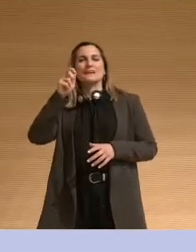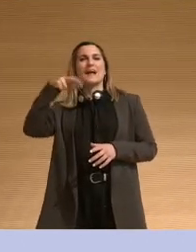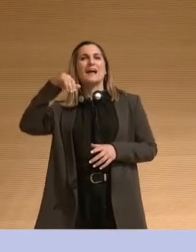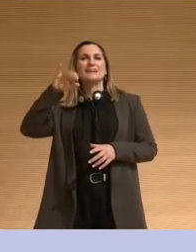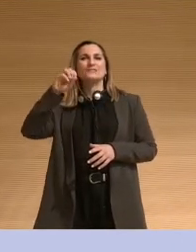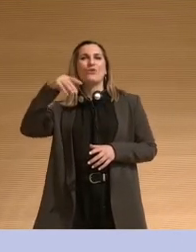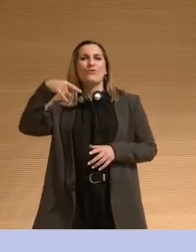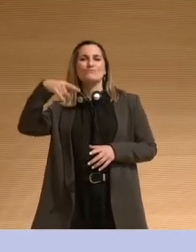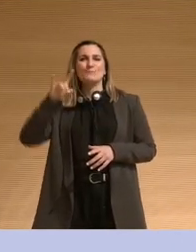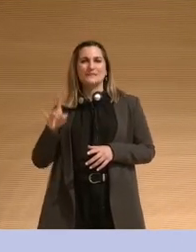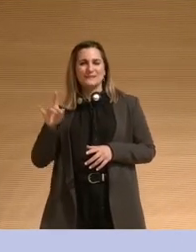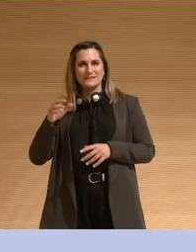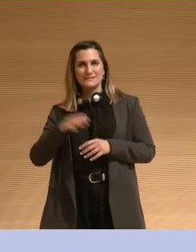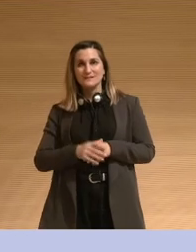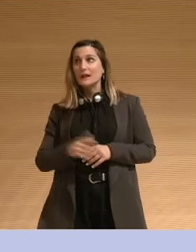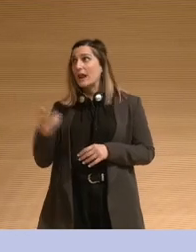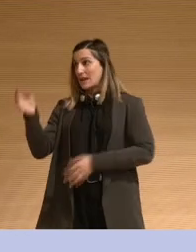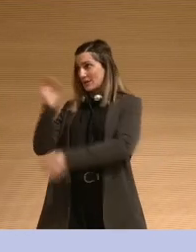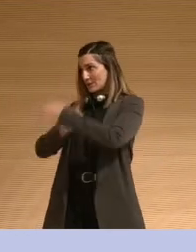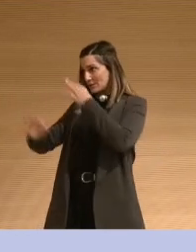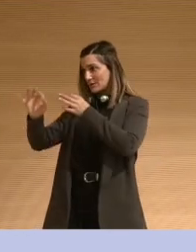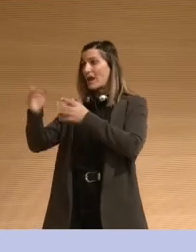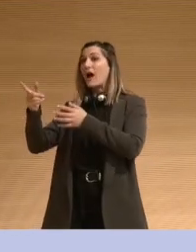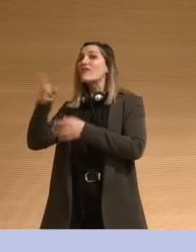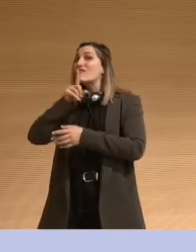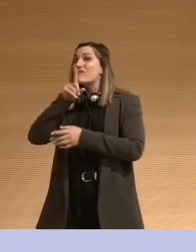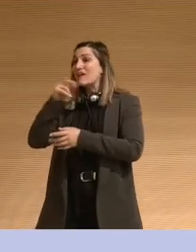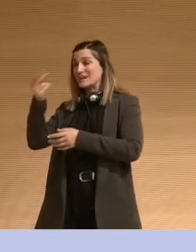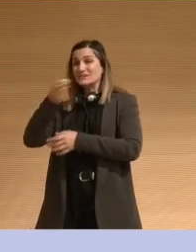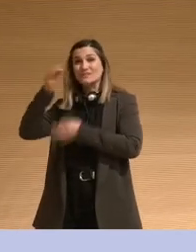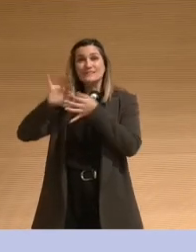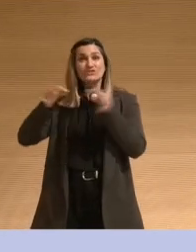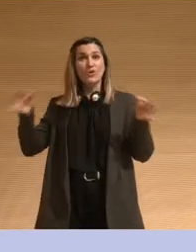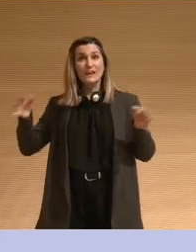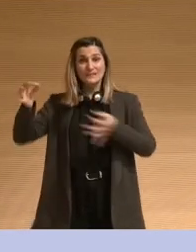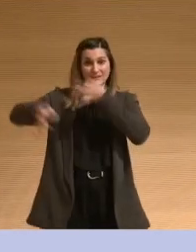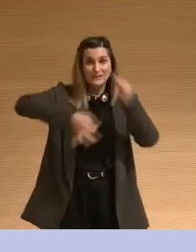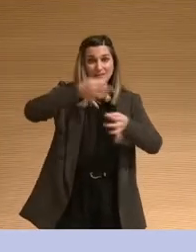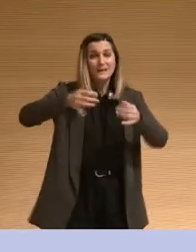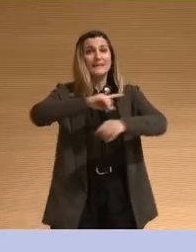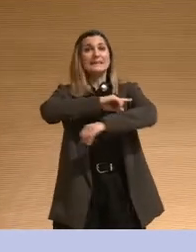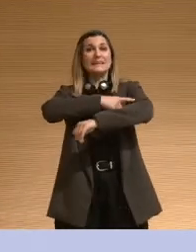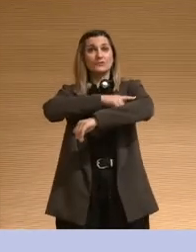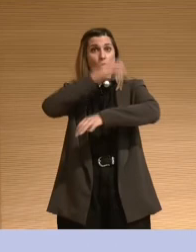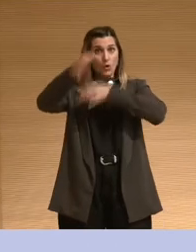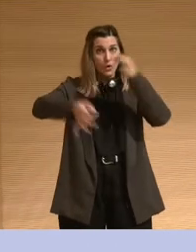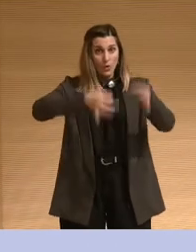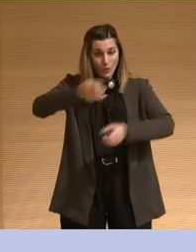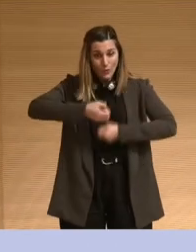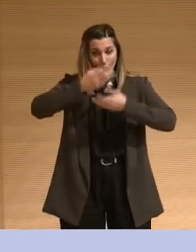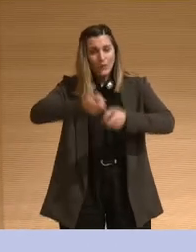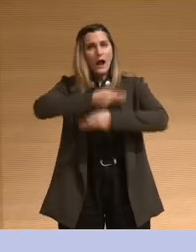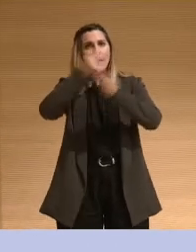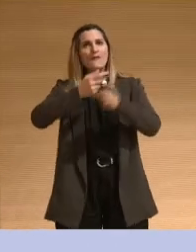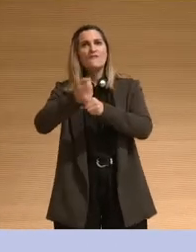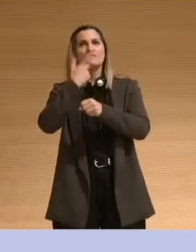ότι αν εγώ πάω και τα πω αυτά στο γιατρό μου, αυτό που θα μου κάνει είναι να μου δώσει περισσότερα φάρμακα. Το κράτησα, αυτό